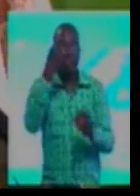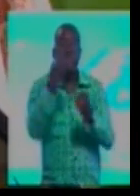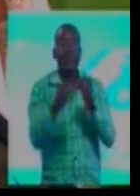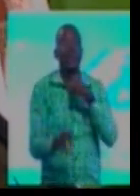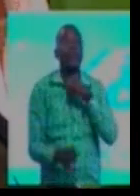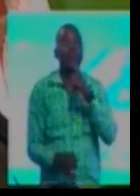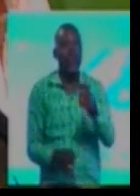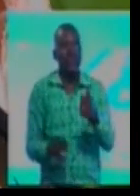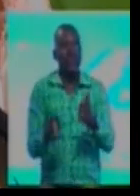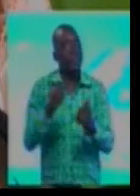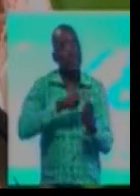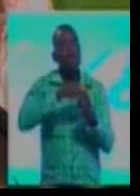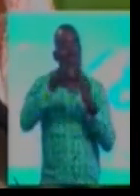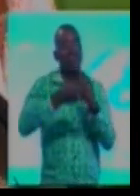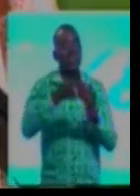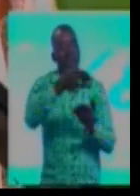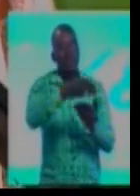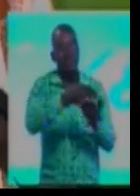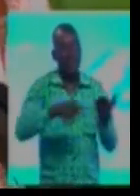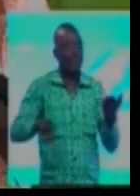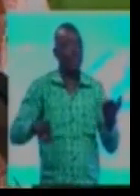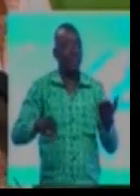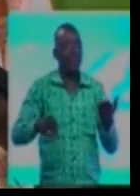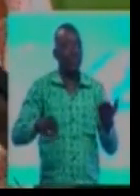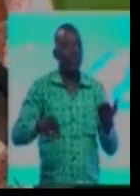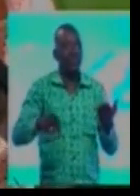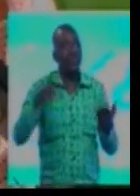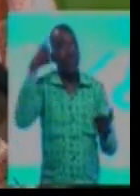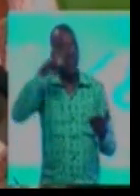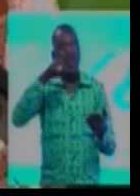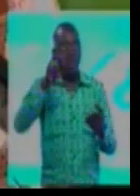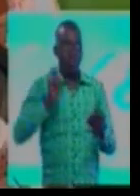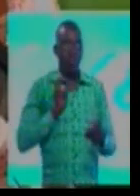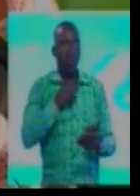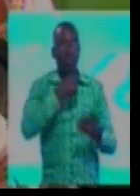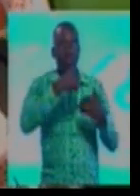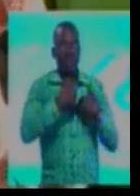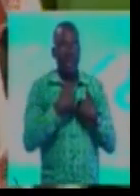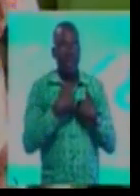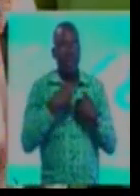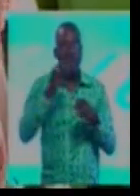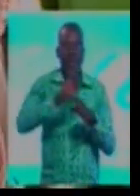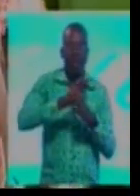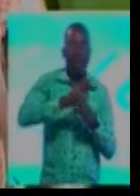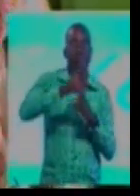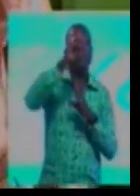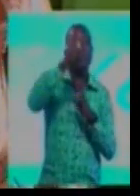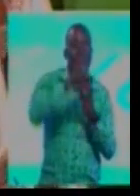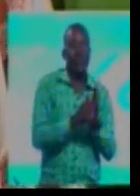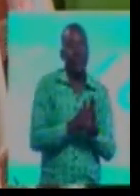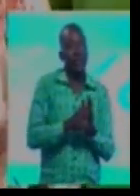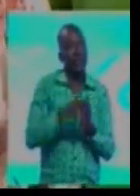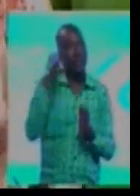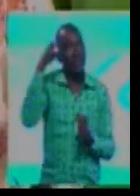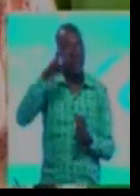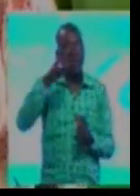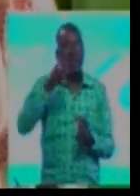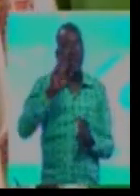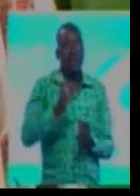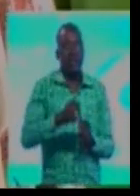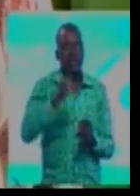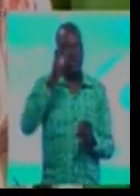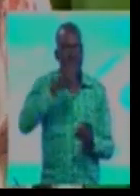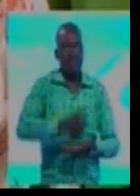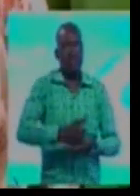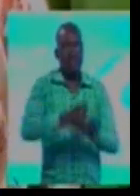bilan partiel. Quant au projet Barfoot College, nous avons contribué à la formation donc, des grands maîtres solaires, mais également